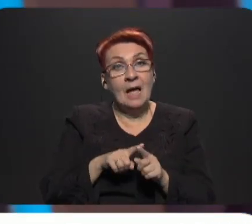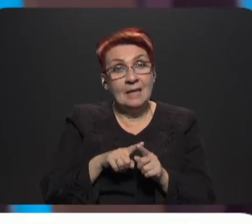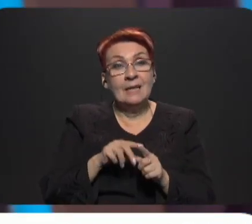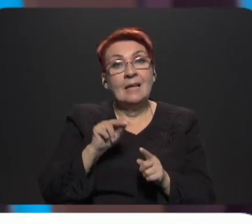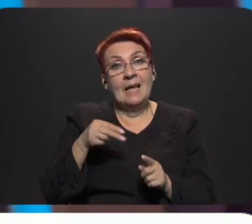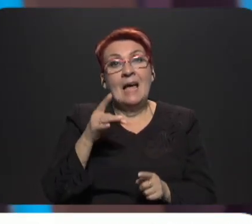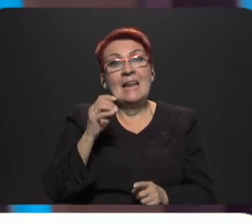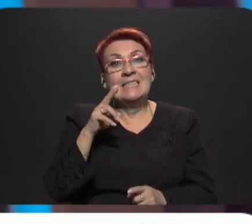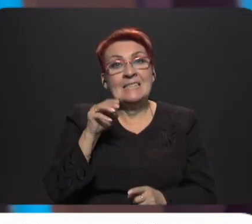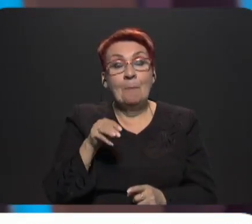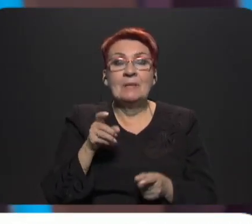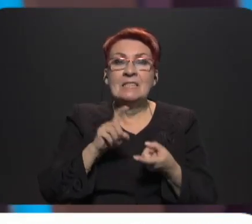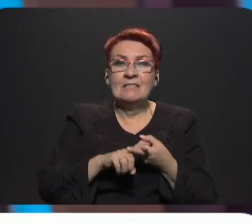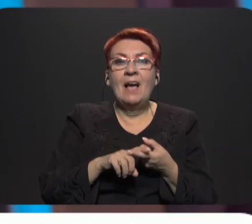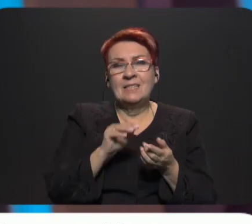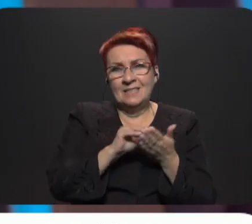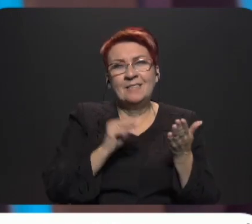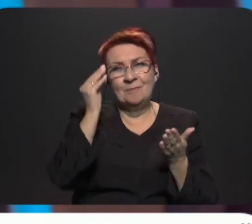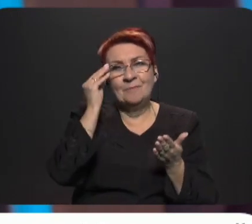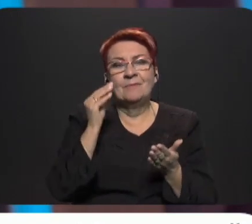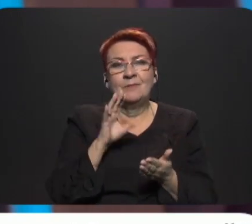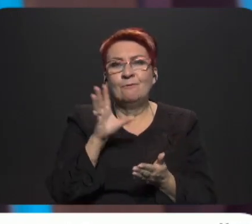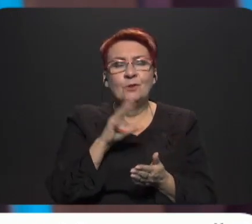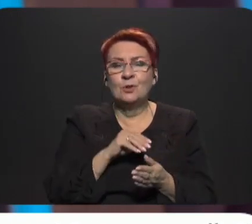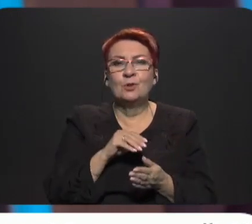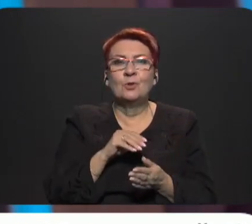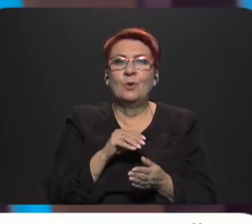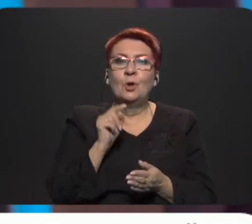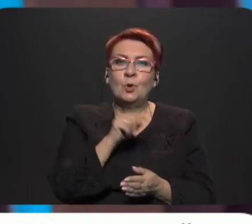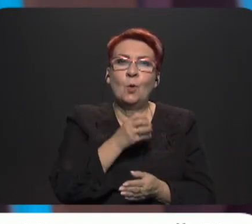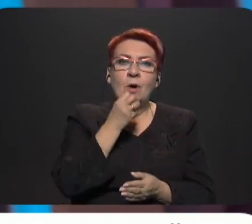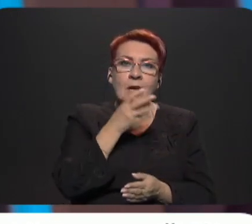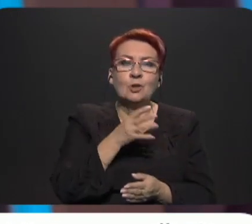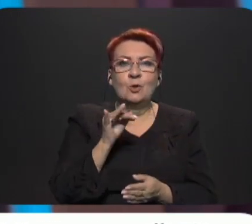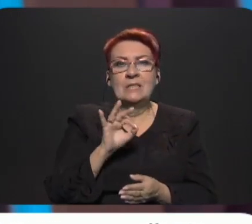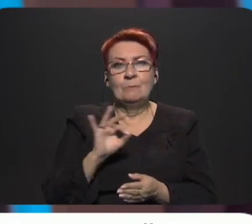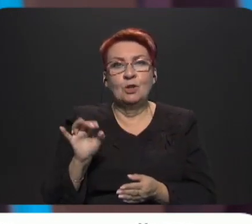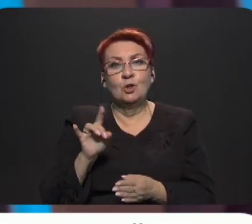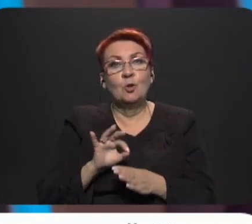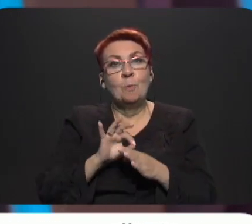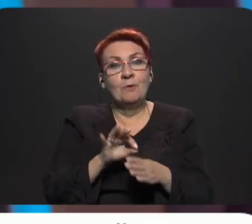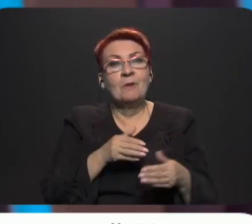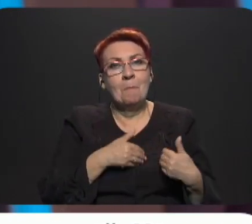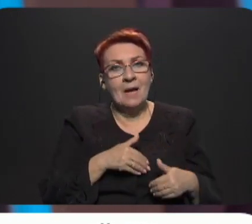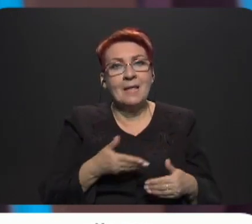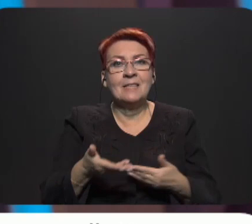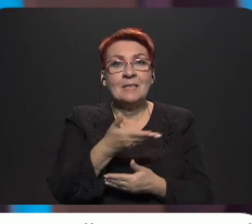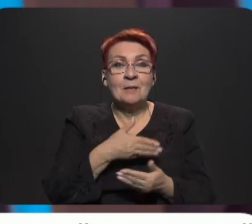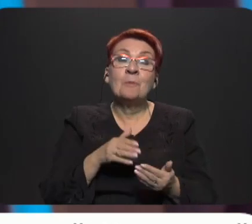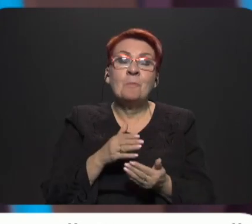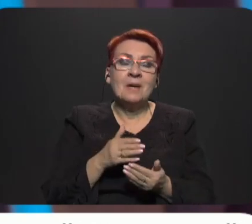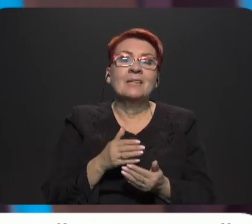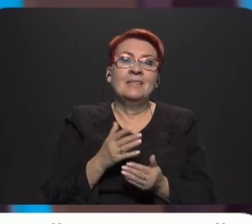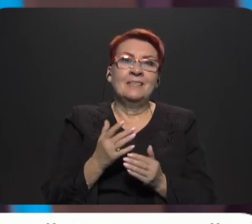с тем, что вообще все, что угодно приводит к покаянию, все то хорошо и замечательно, потому что мы становимся ближе к Богу.